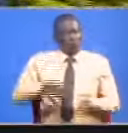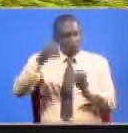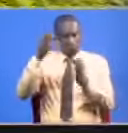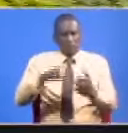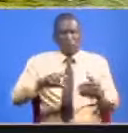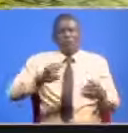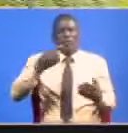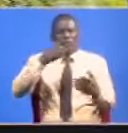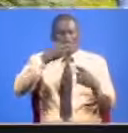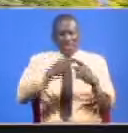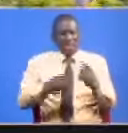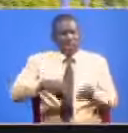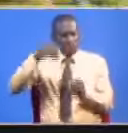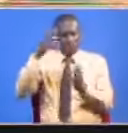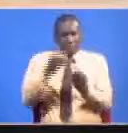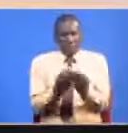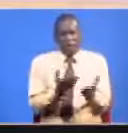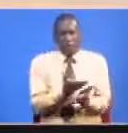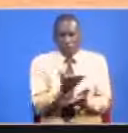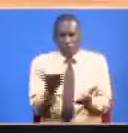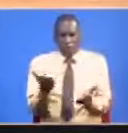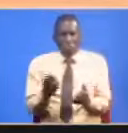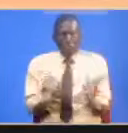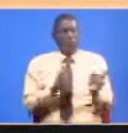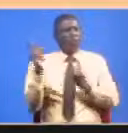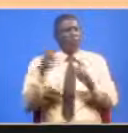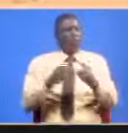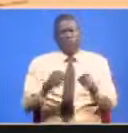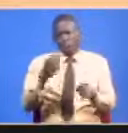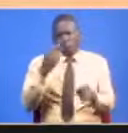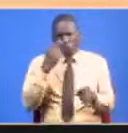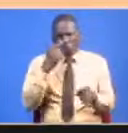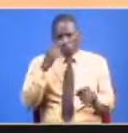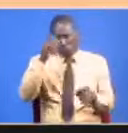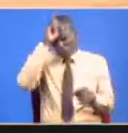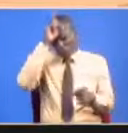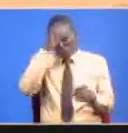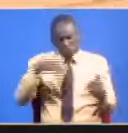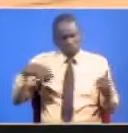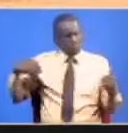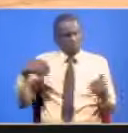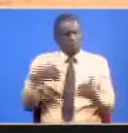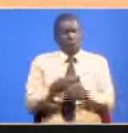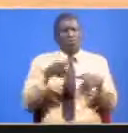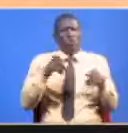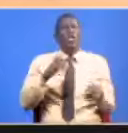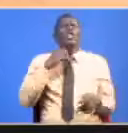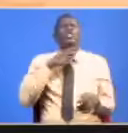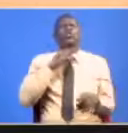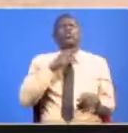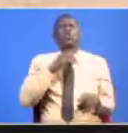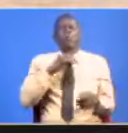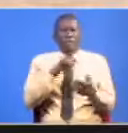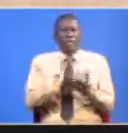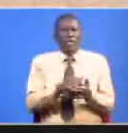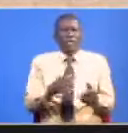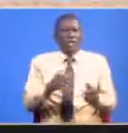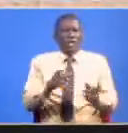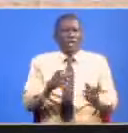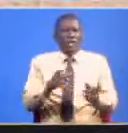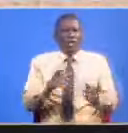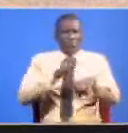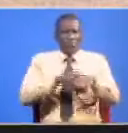Wanafunzi wa mwaka wa kwanza, wengi wao waliosafiri kutoka nyumbani na kufika hapa hii leo, walilalamikia kukosa masomo